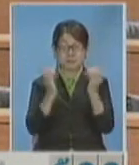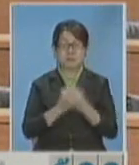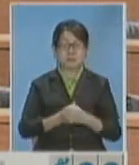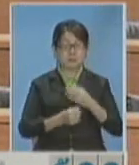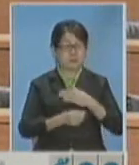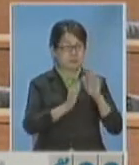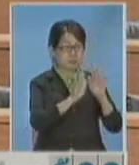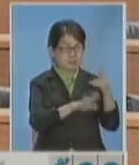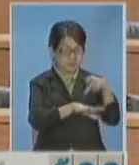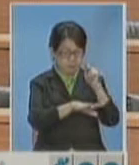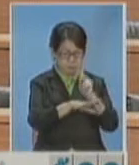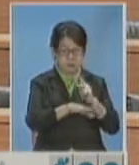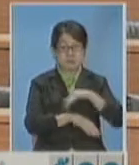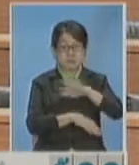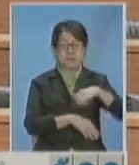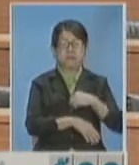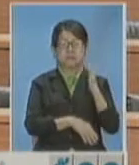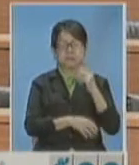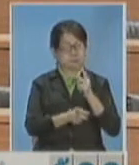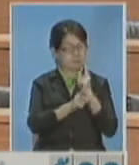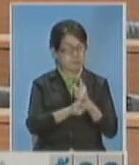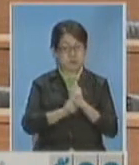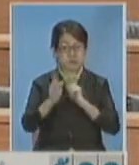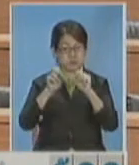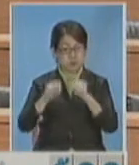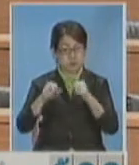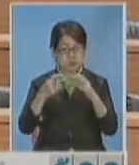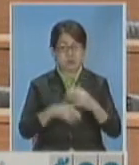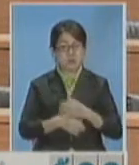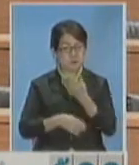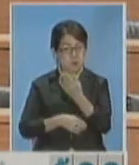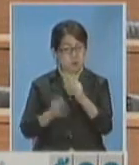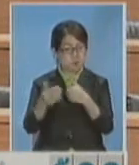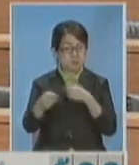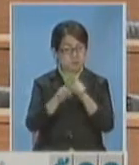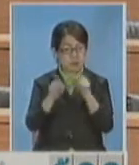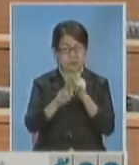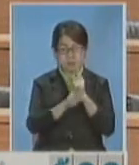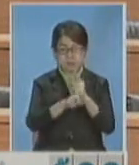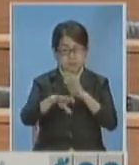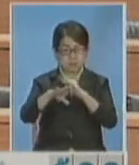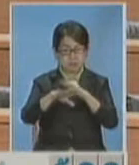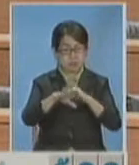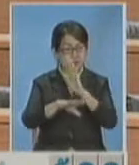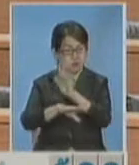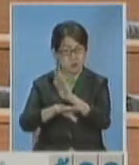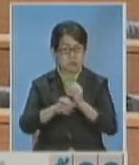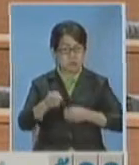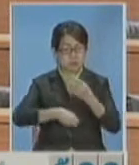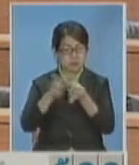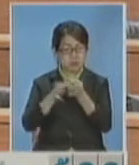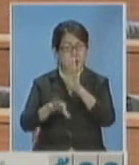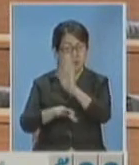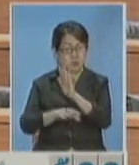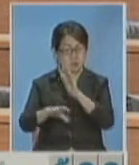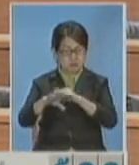ราะกราบเรียนท่านประธานว่าพวกเราพยายามทำตามข้อตกลงก็ขอให้ท่านได้ทำตามข้อตกลงควบคุมการประชุมในส่วนการอภิปรายของส่วนของ